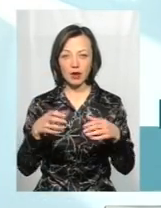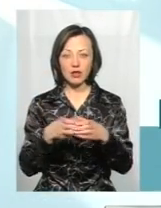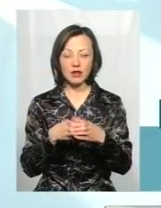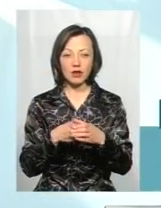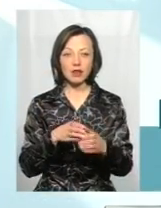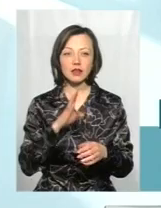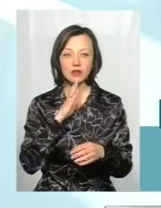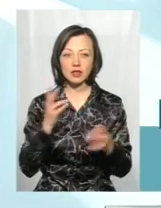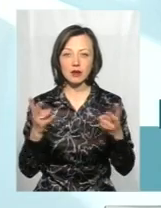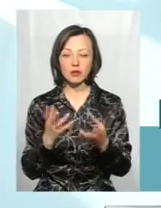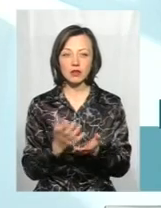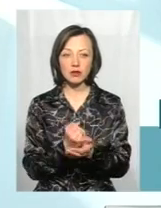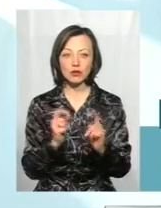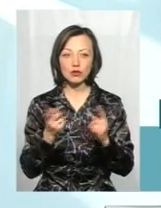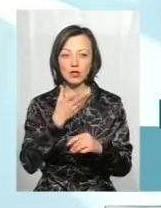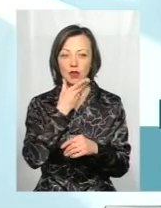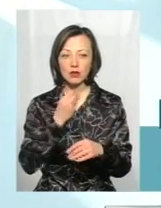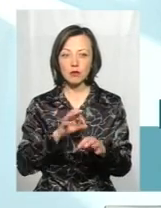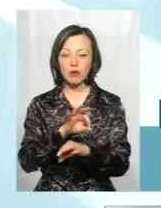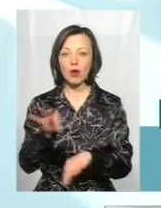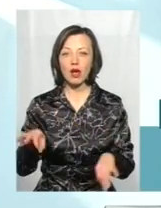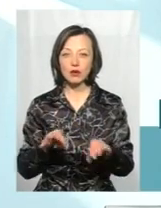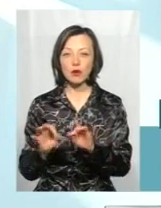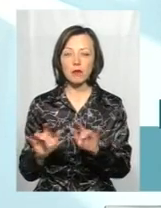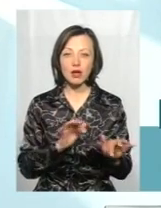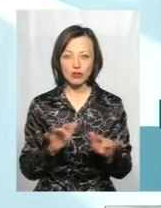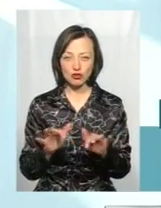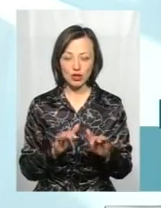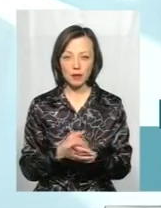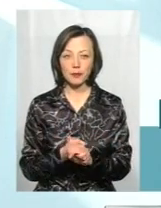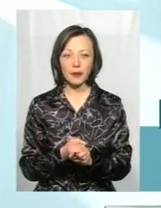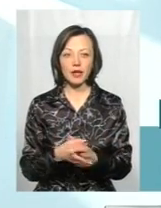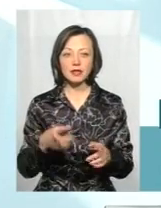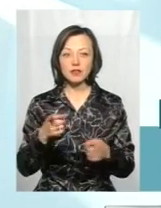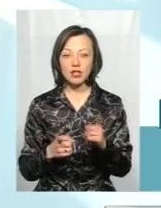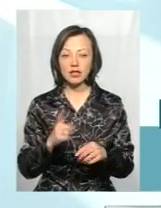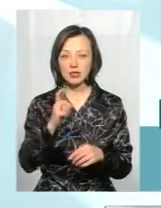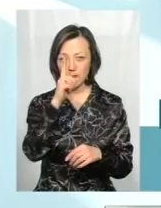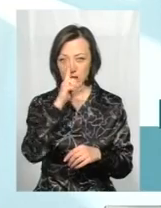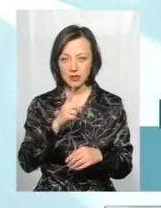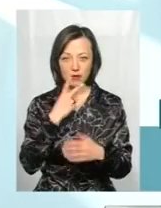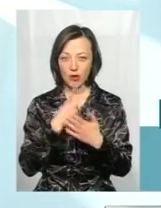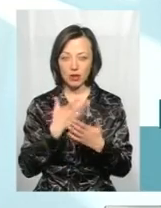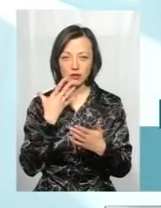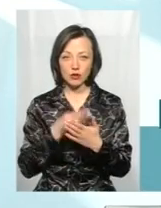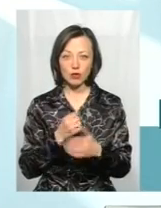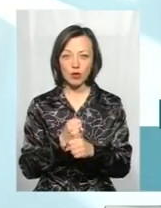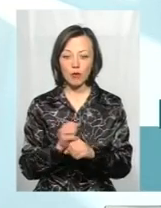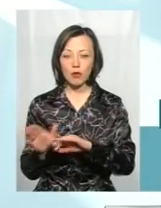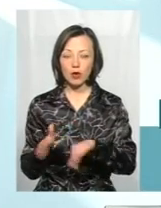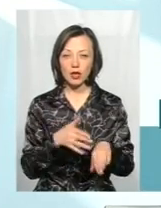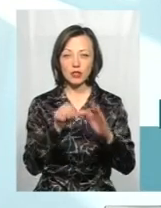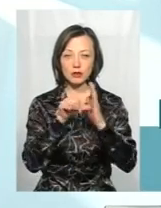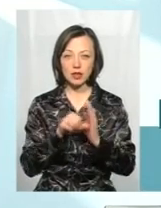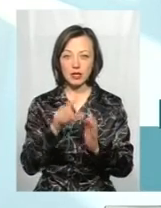дівчата, нам потрібно знайти дуже гарного проектного менеджера. І, звичайно, за місяць він себе не покаже в роботі, але пройде півроку,